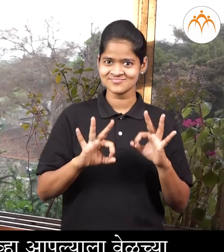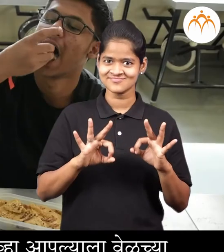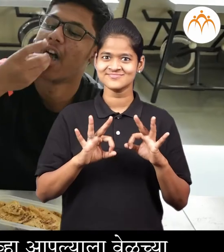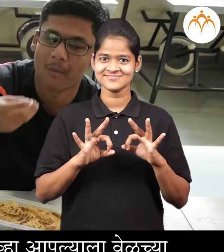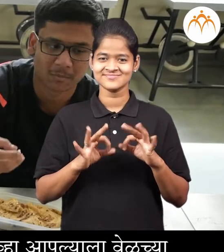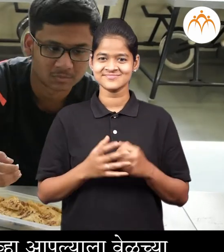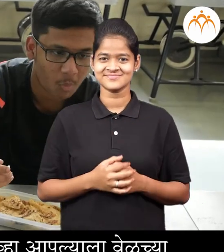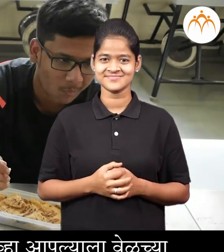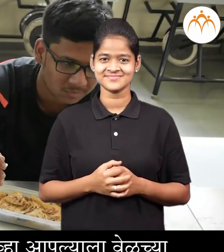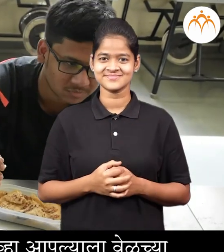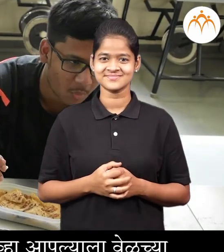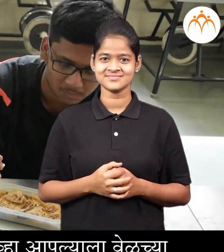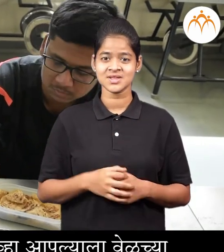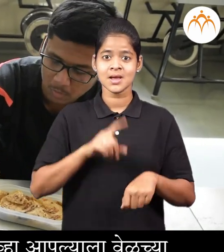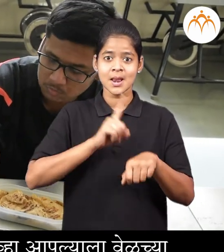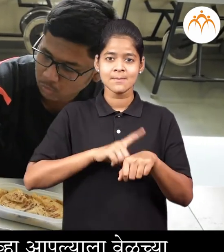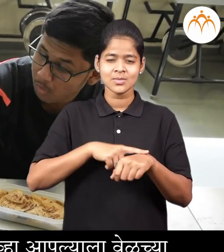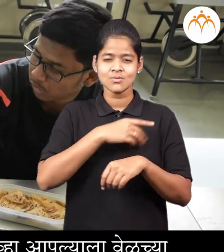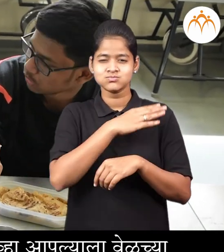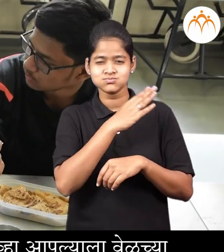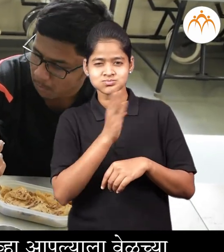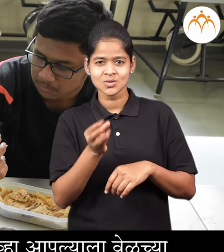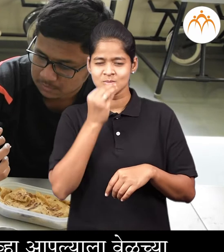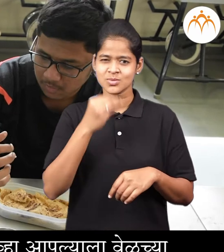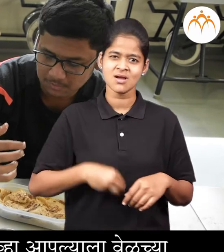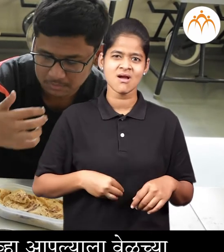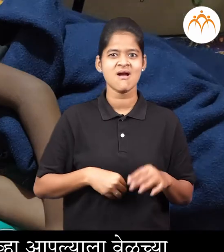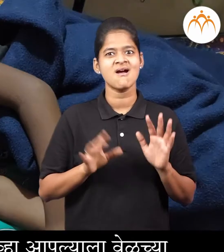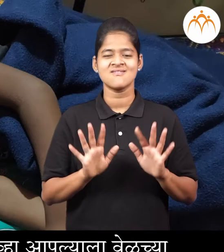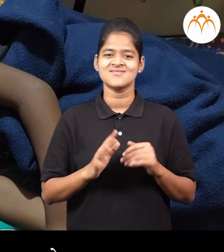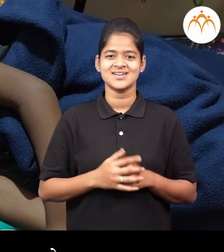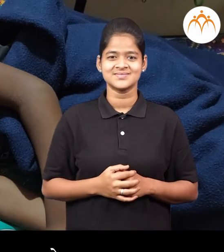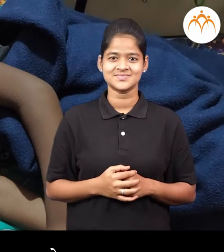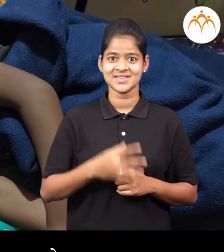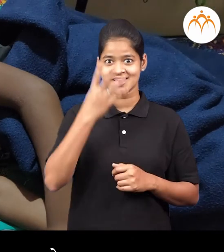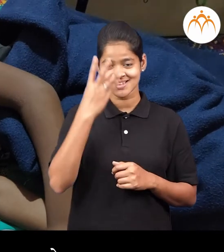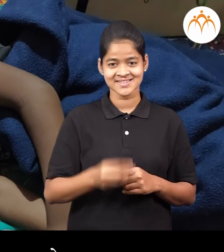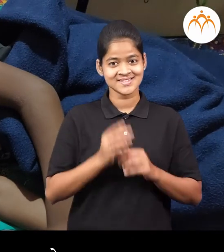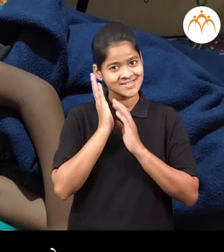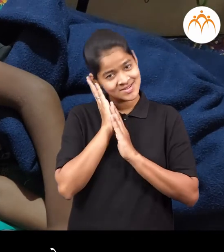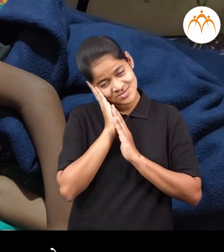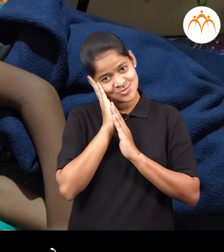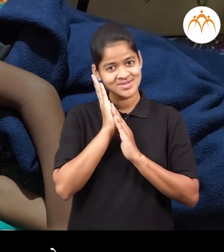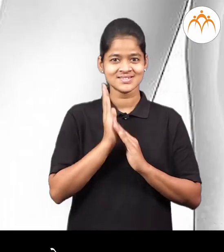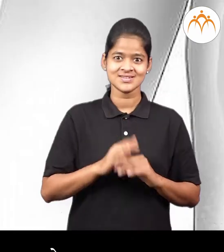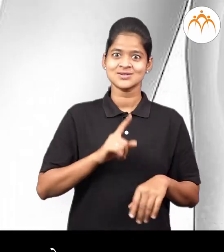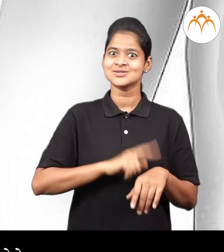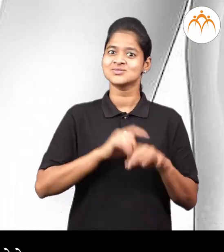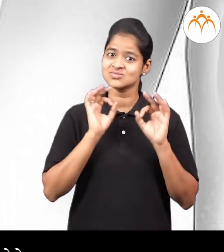तेहुआ आपलेला वेलेच्या वेली भूक लागते रातरी व्यवस्थित जोप येते